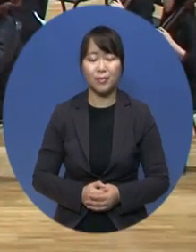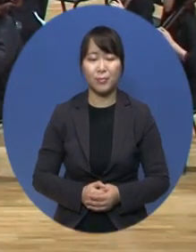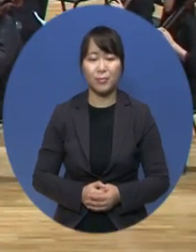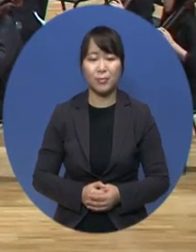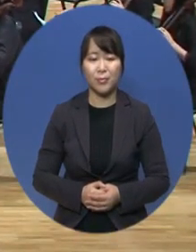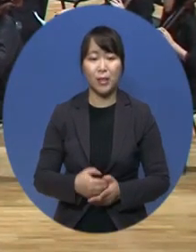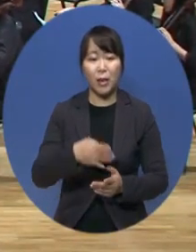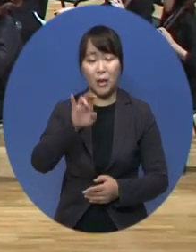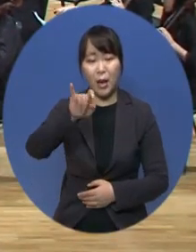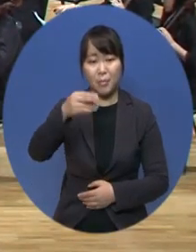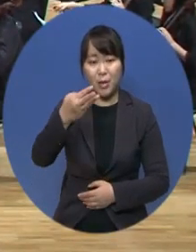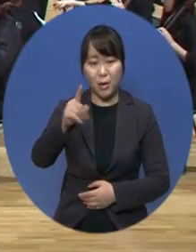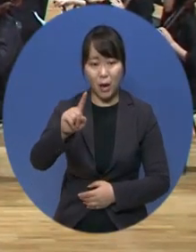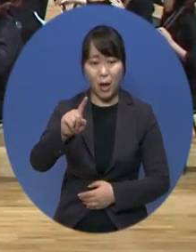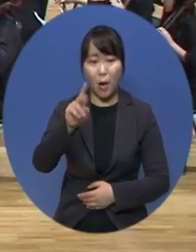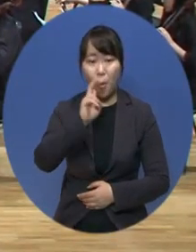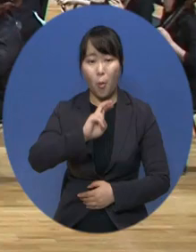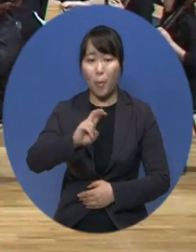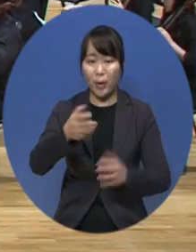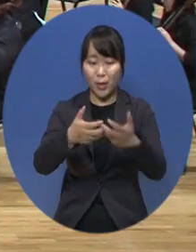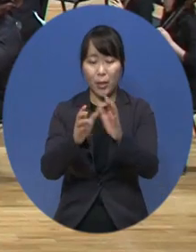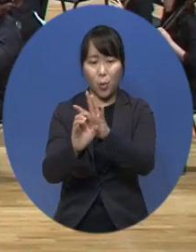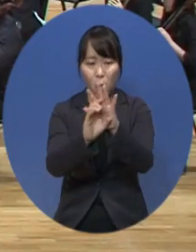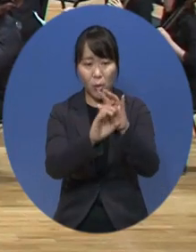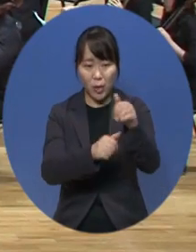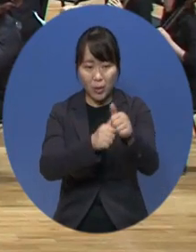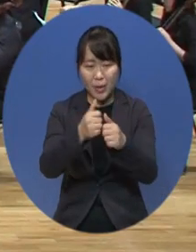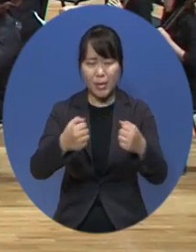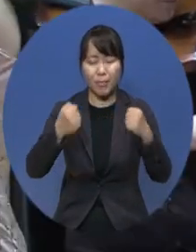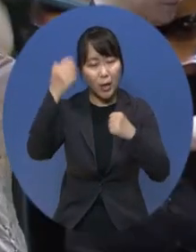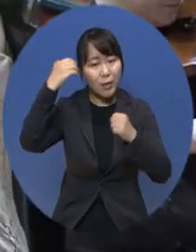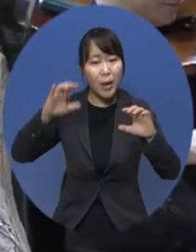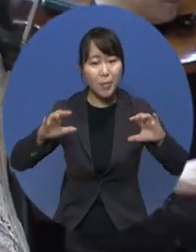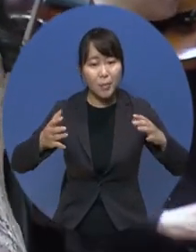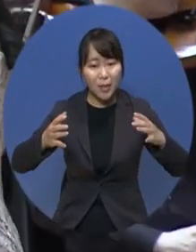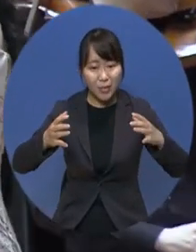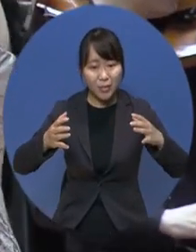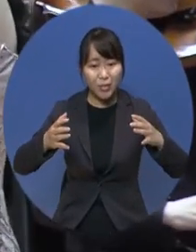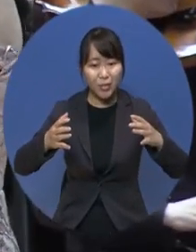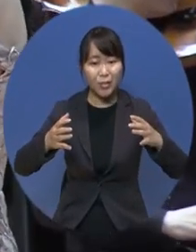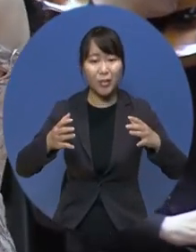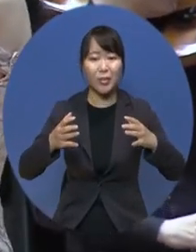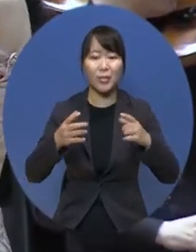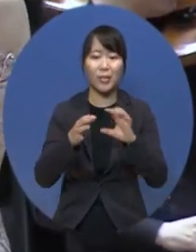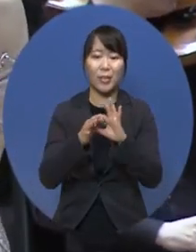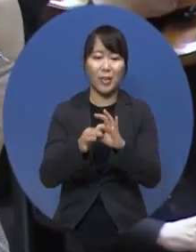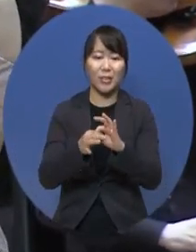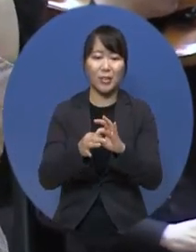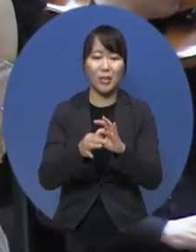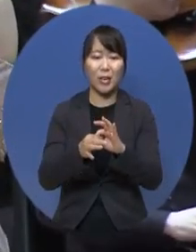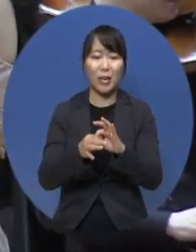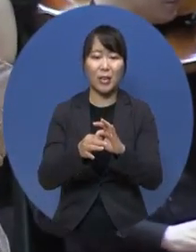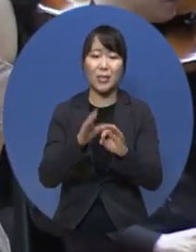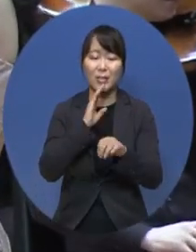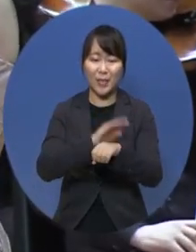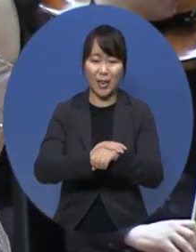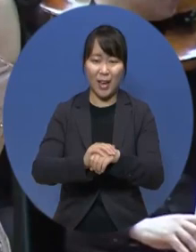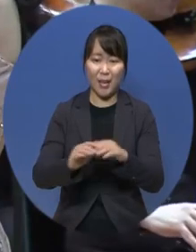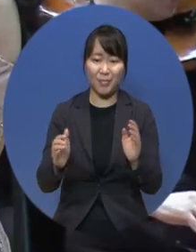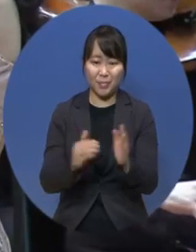라벨라 오페라단의 코로나 극복 힘내라 대한민국 오페라 갈라 콘서트가 성황리에 막을